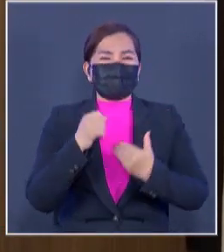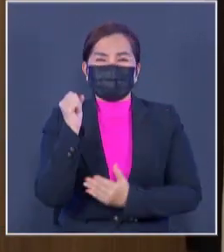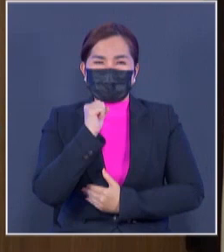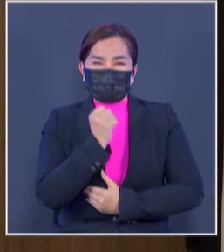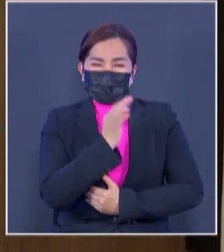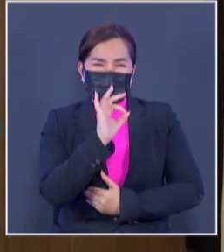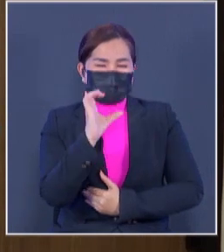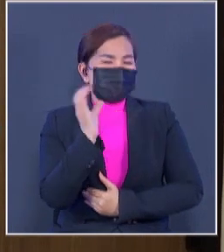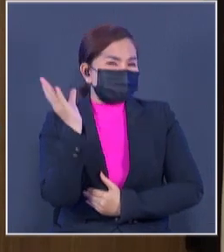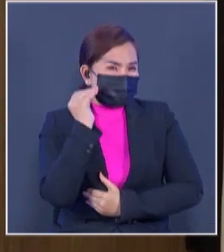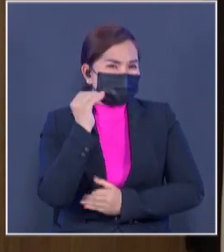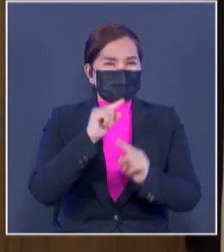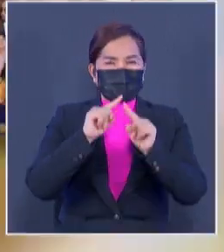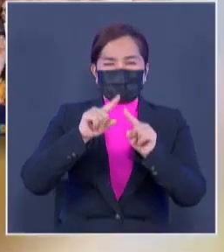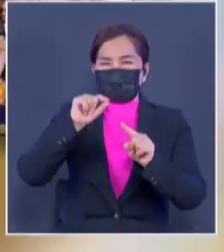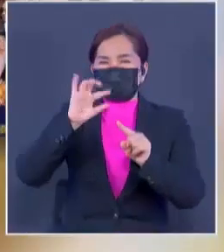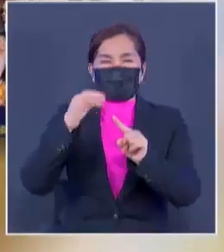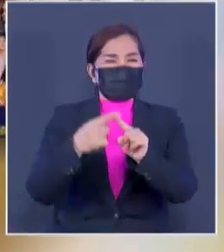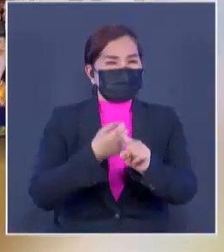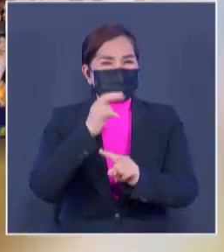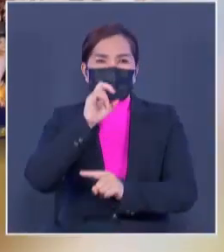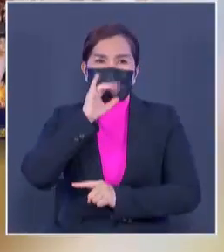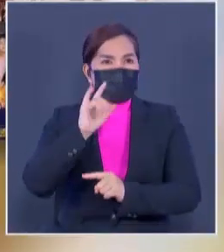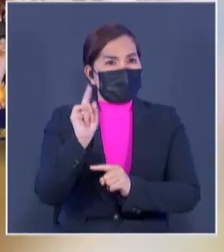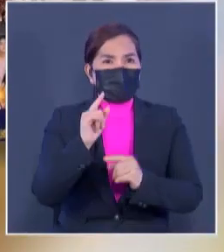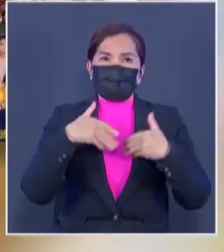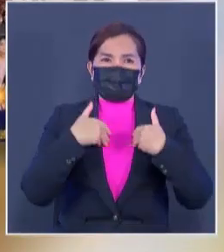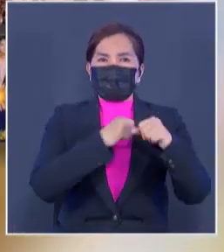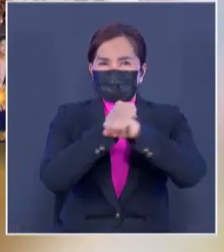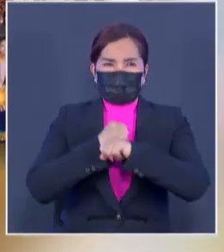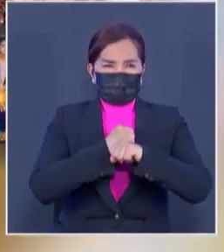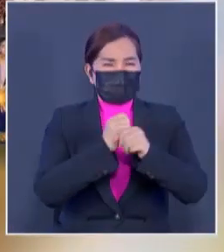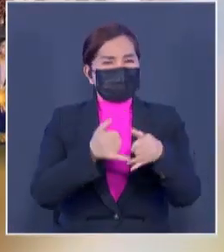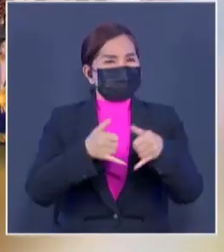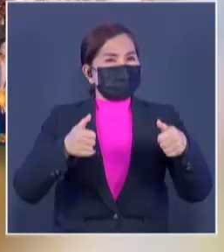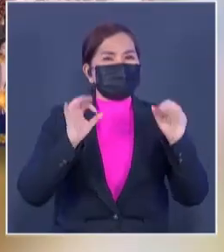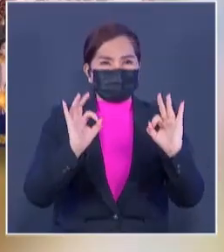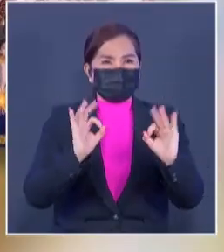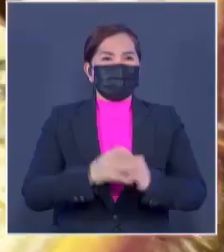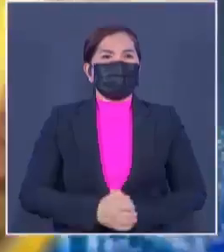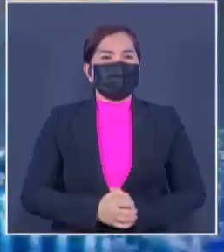ฟนๆในคืนวันที่29ธันวาคมพร้อมรับประกันความสนุกปลอดภัยในแบบ New Normal ค่ะ